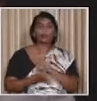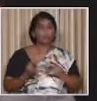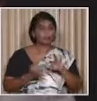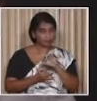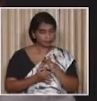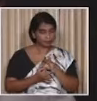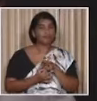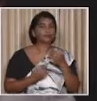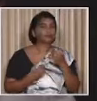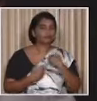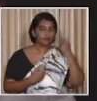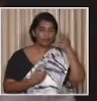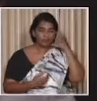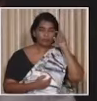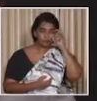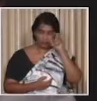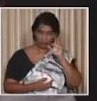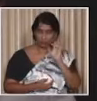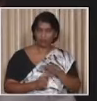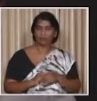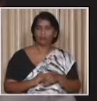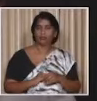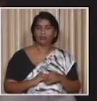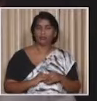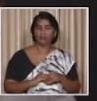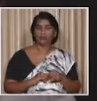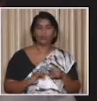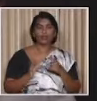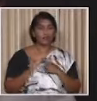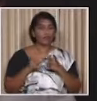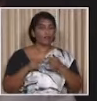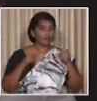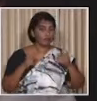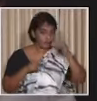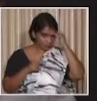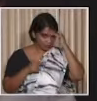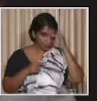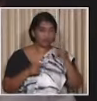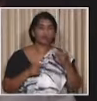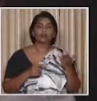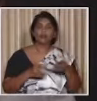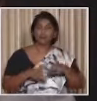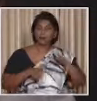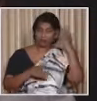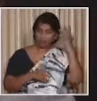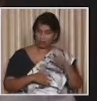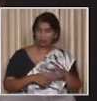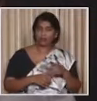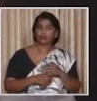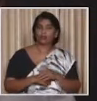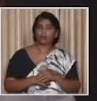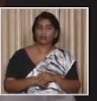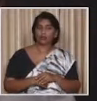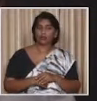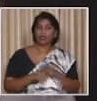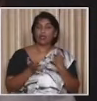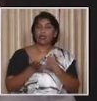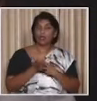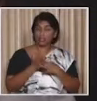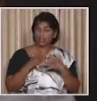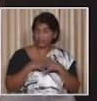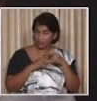ප්‍රජාතන්ත්‍රවාදී අපි කල්පනාවෙන් වැඩ කරන්න තියෙනවා අමිර්තලිංග විපක්ෂ නායකතුමා මහමග මැරෙනවා බලන්න රංජන්